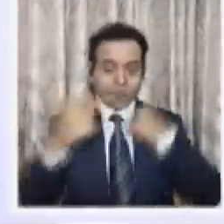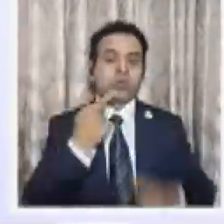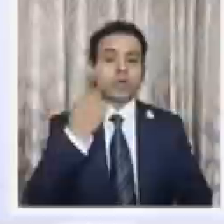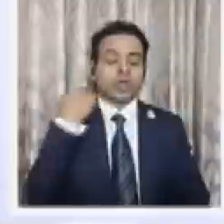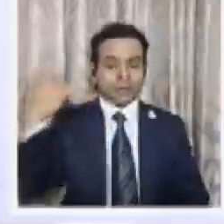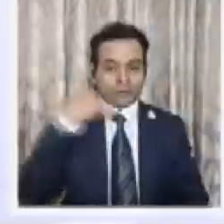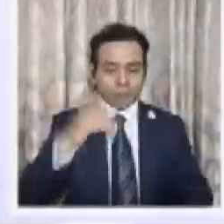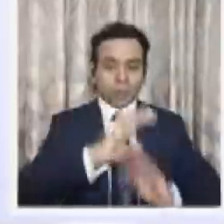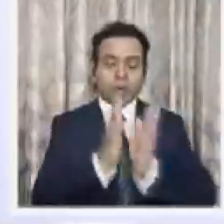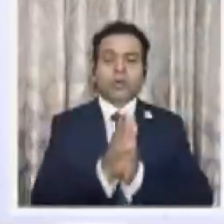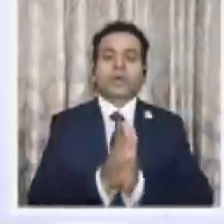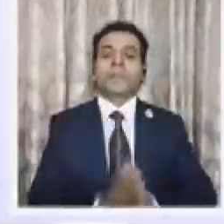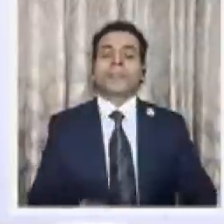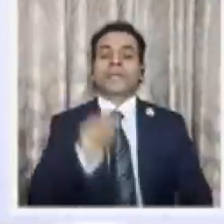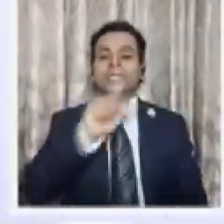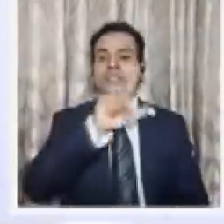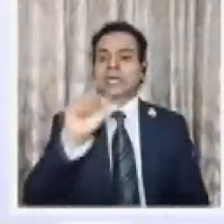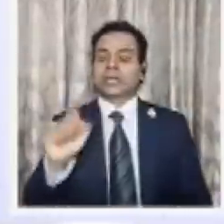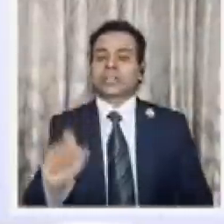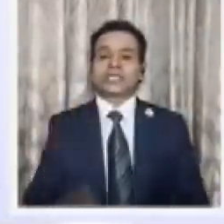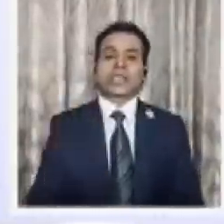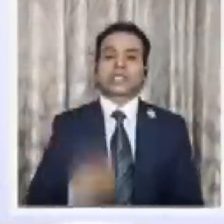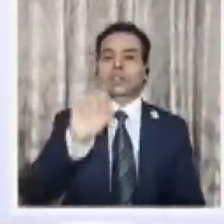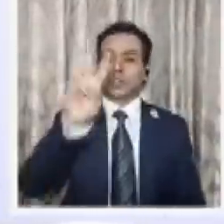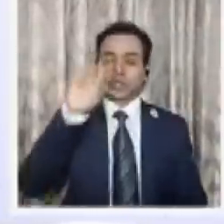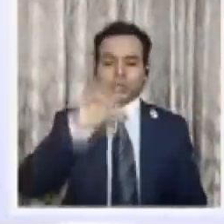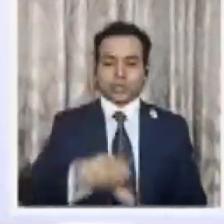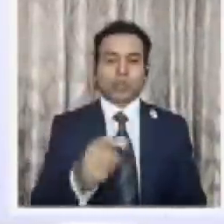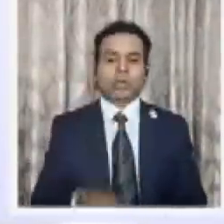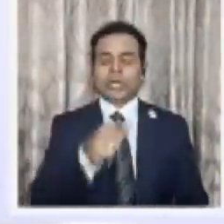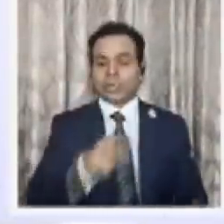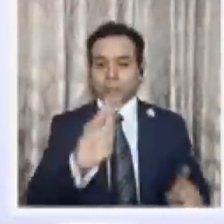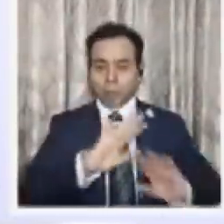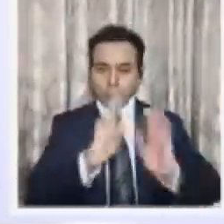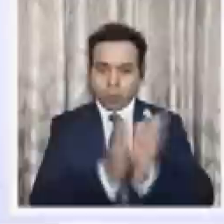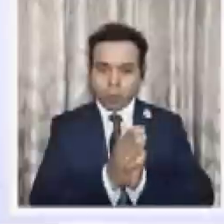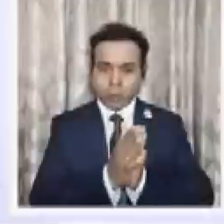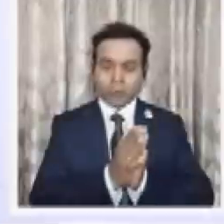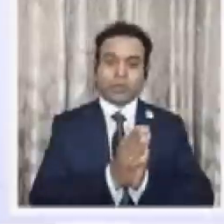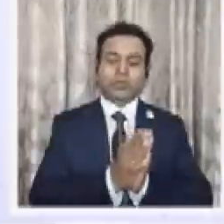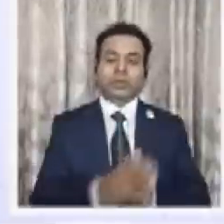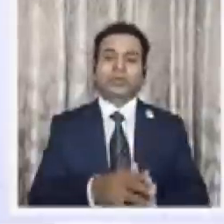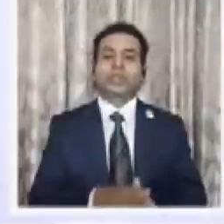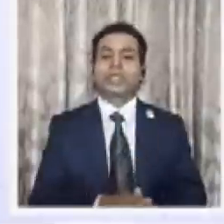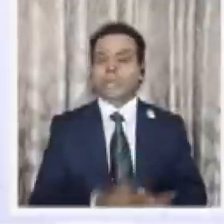ফোন। আইইডিসিআরের যে হট নাম্বার হট লাইনগুলো আছে তাতে 24 ঘন্টায় ফোন গ্রহণ করা